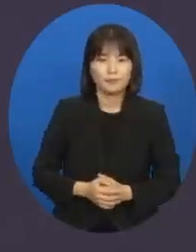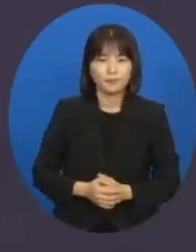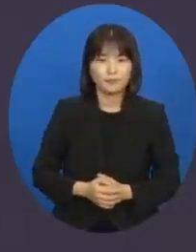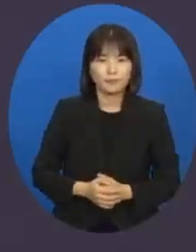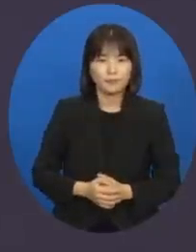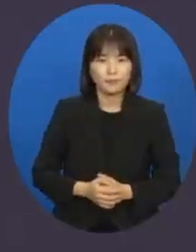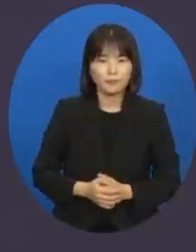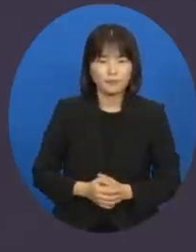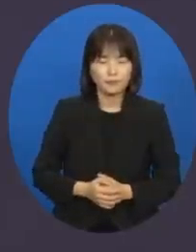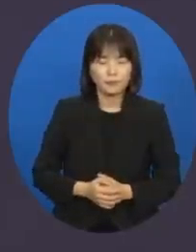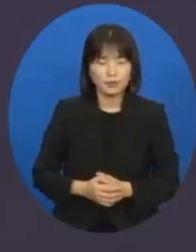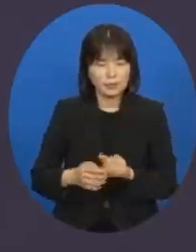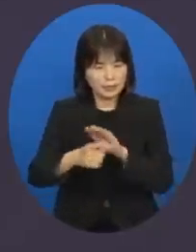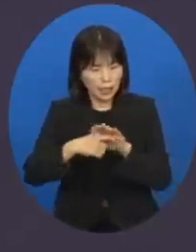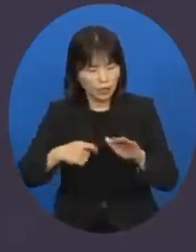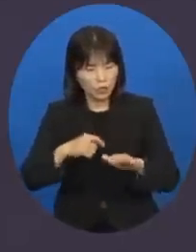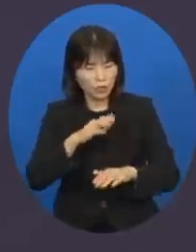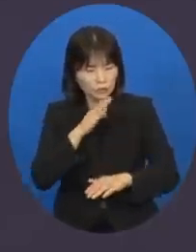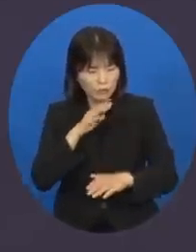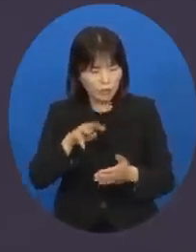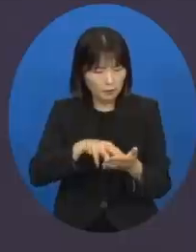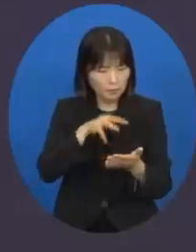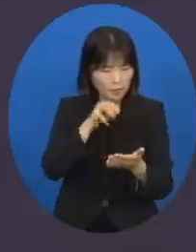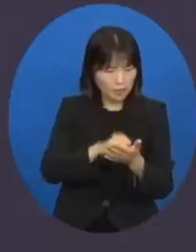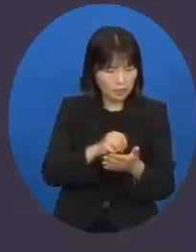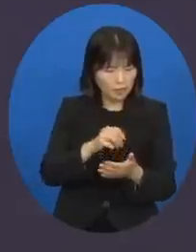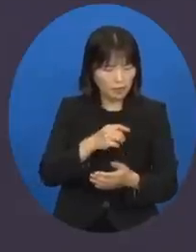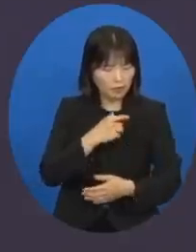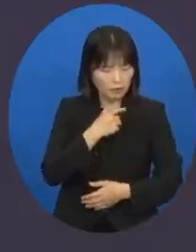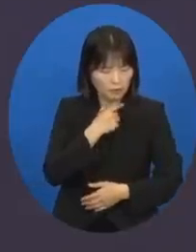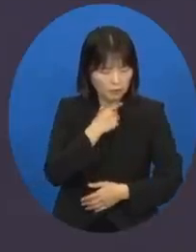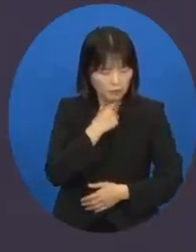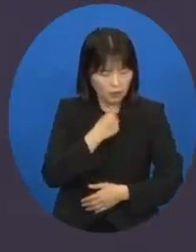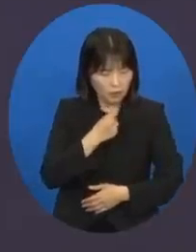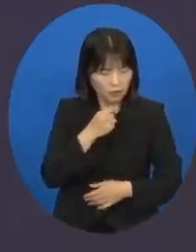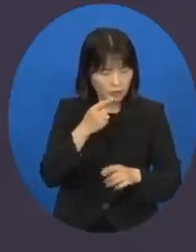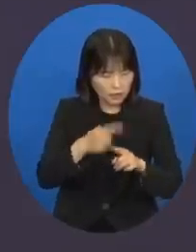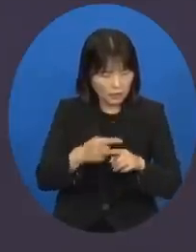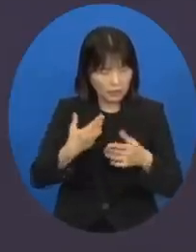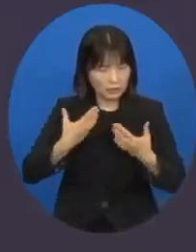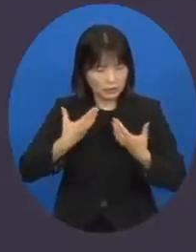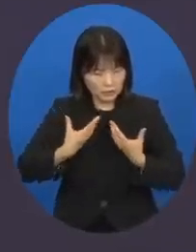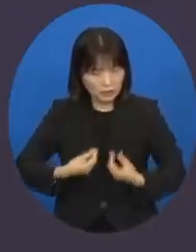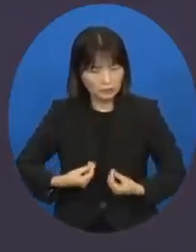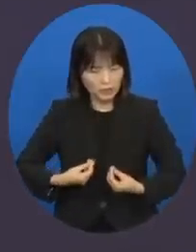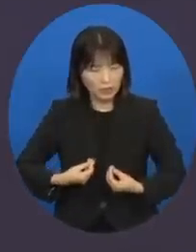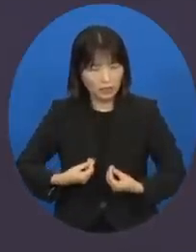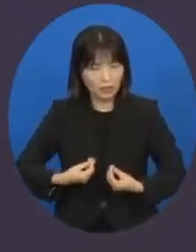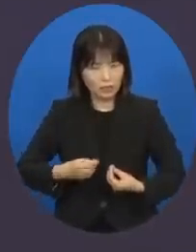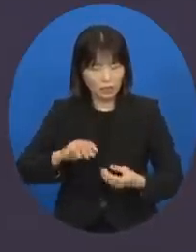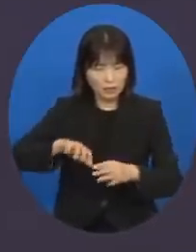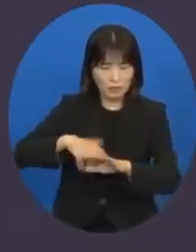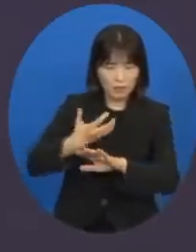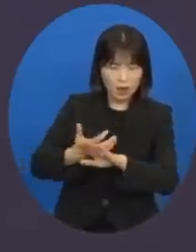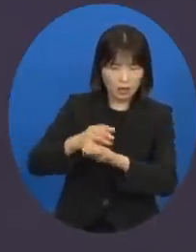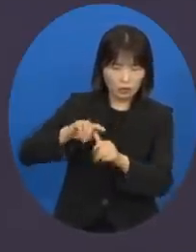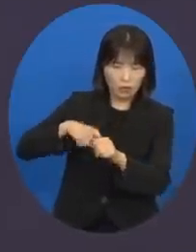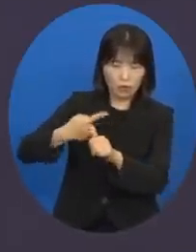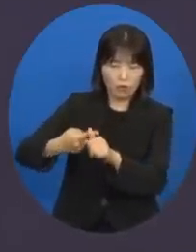만약 이 강도가 정말 메시아를 바랬다라고 실망한 그런 어떤 반란군에 소속된